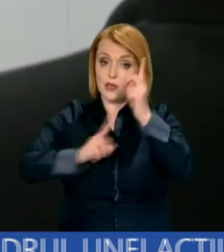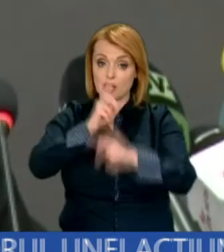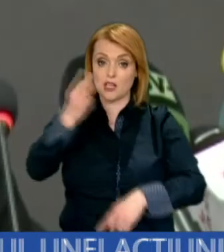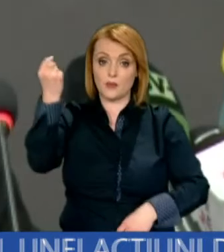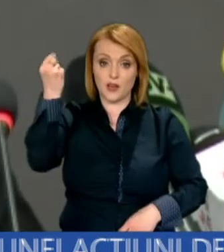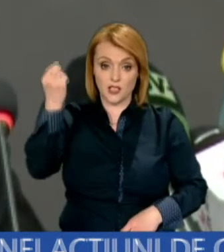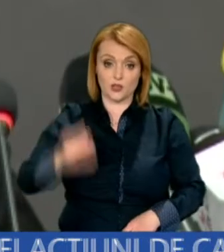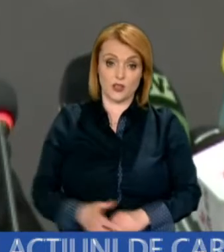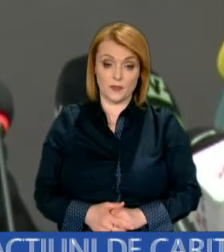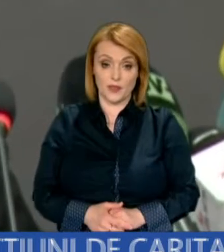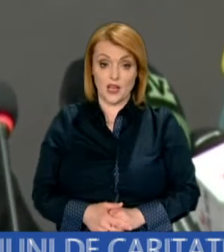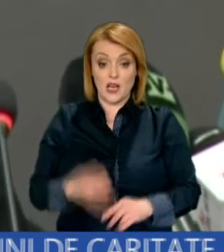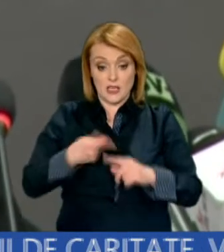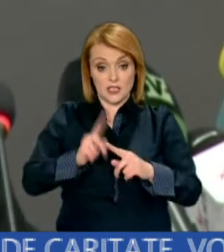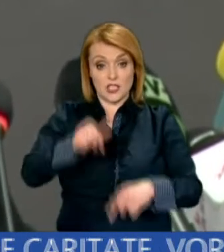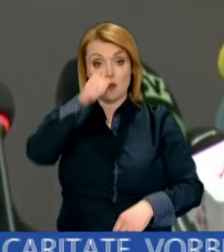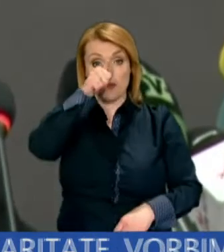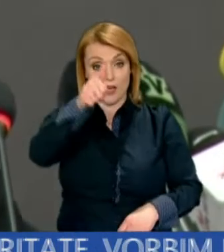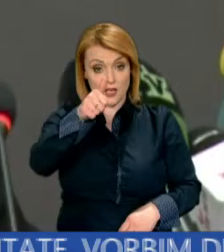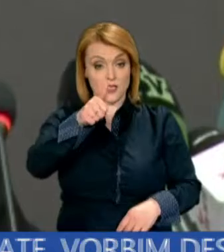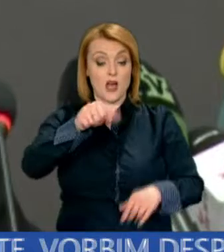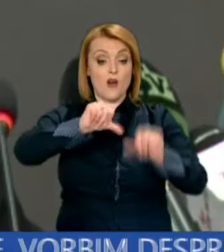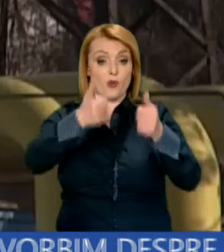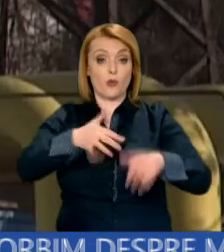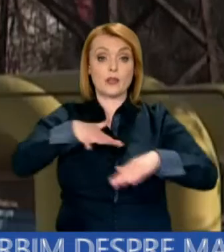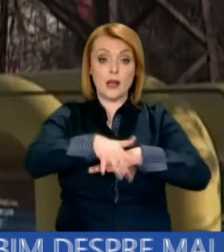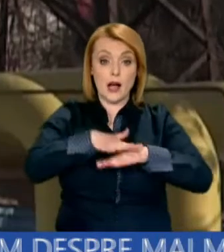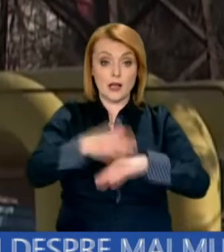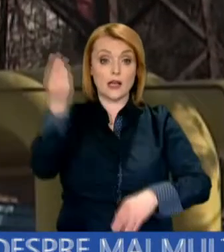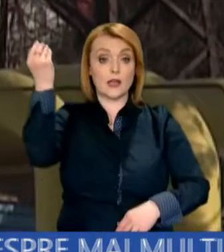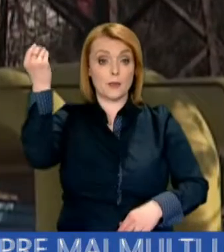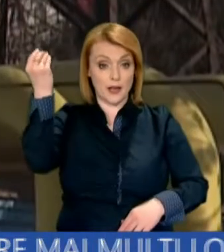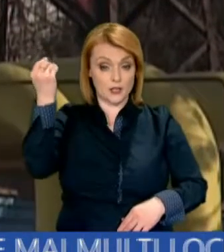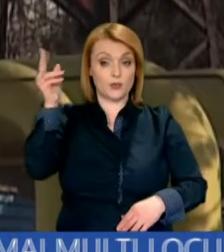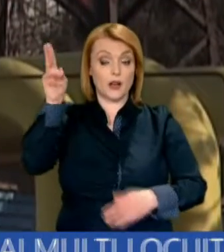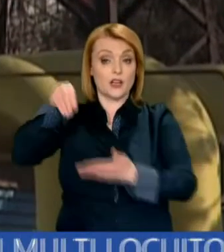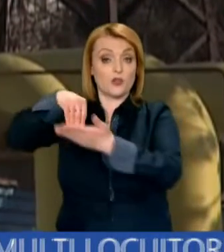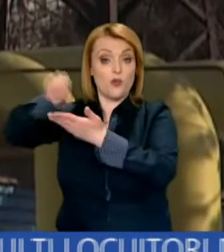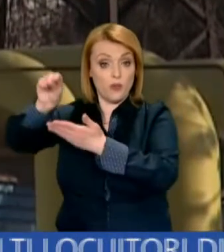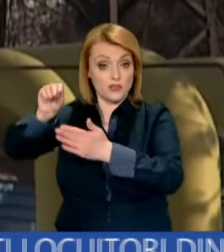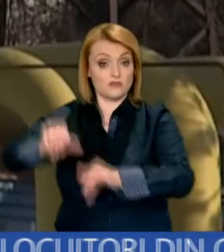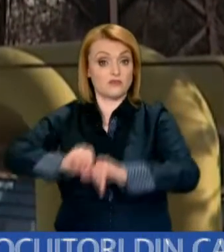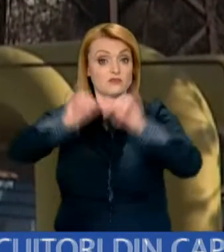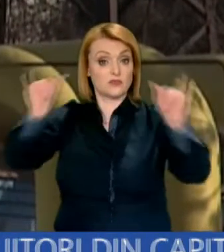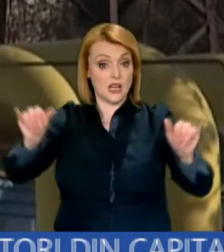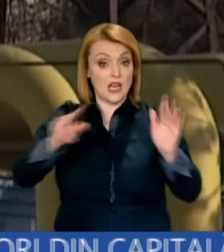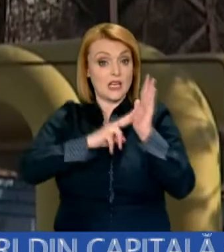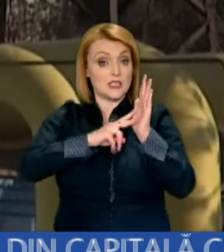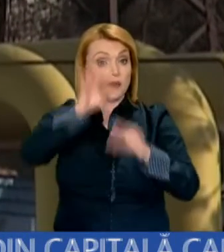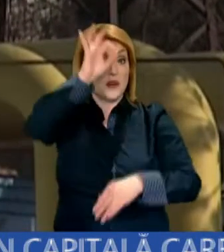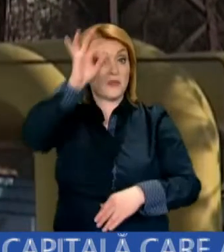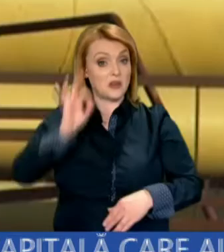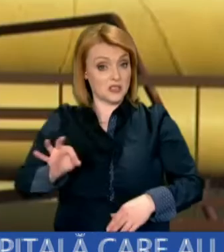pentru ajustarea tarifelor. În această lună, formula de calcul a prețului de import s-a inversat, astfel încât 70%